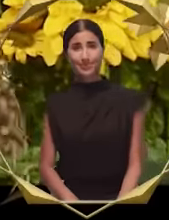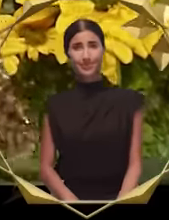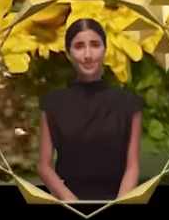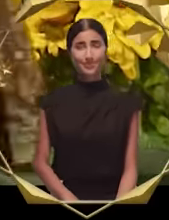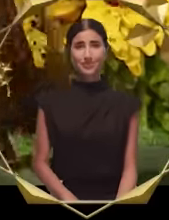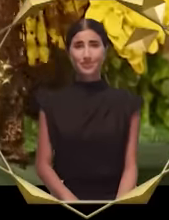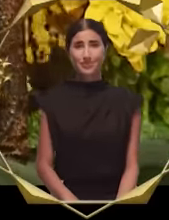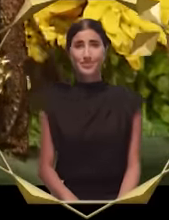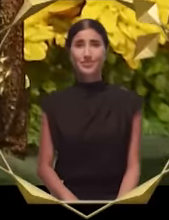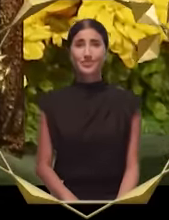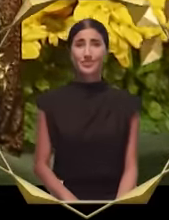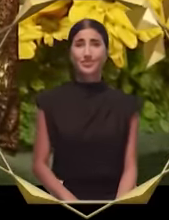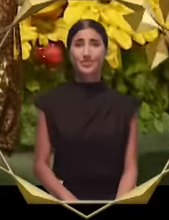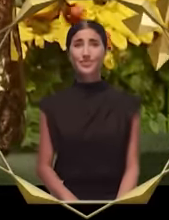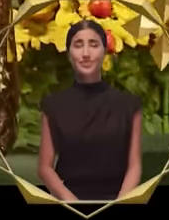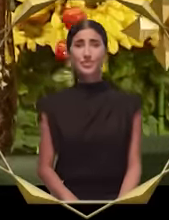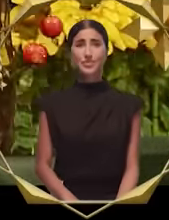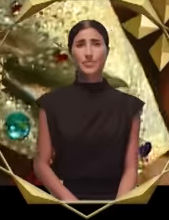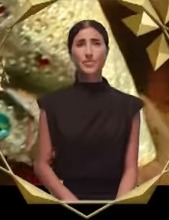تتغير بيوم وليلة